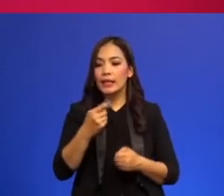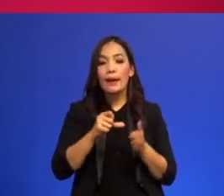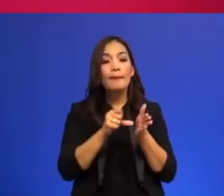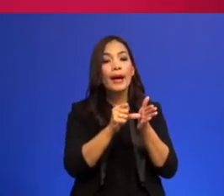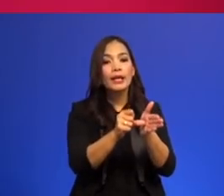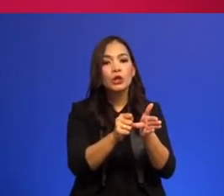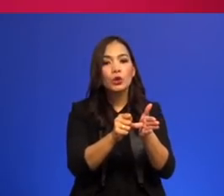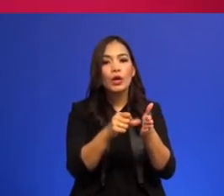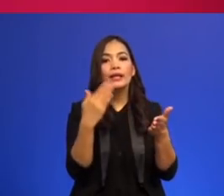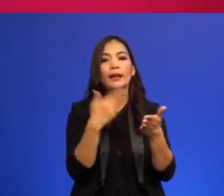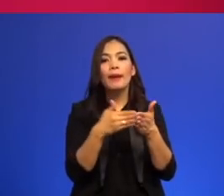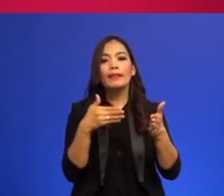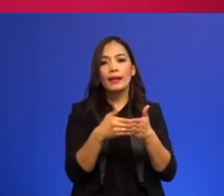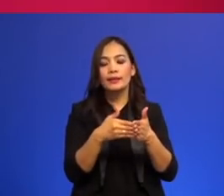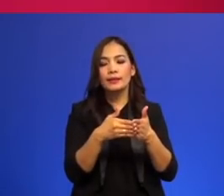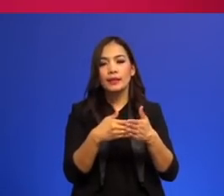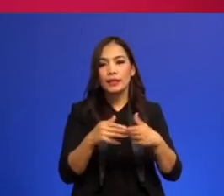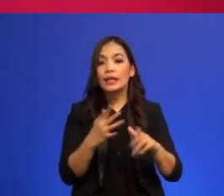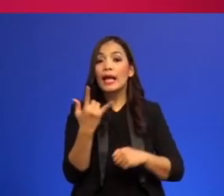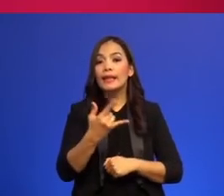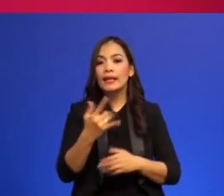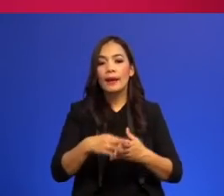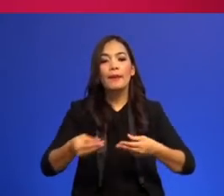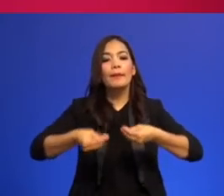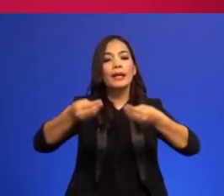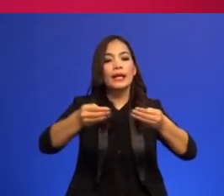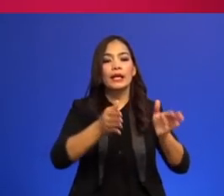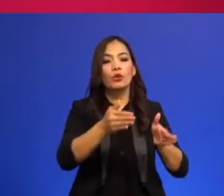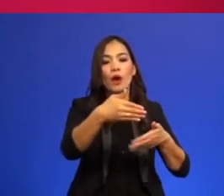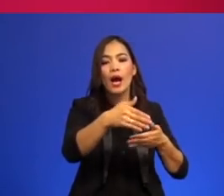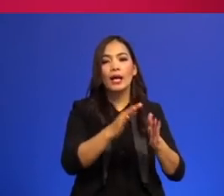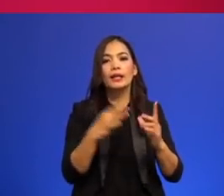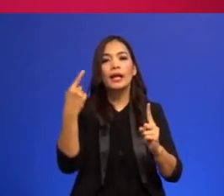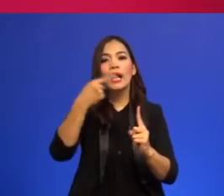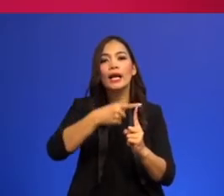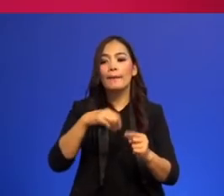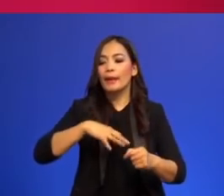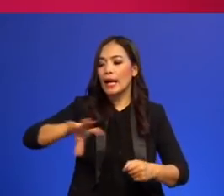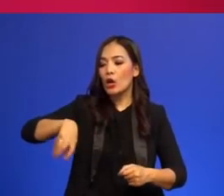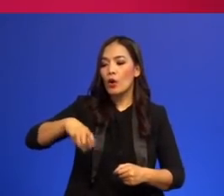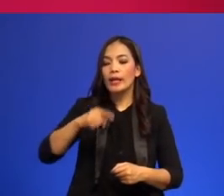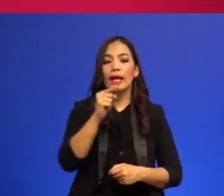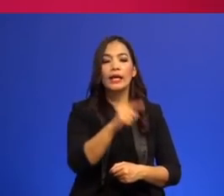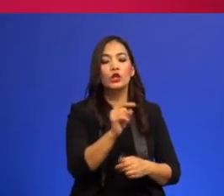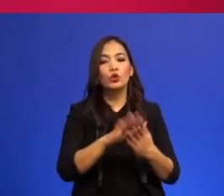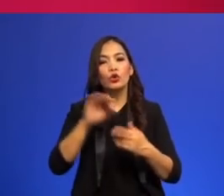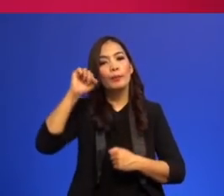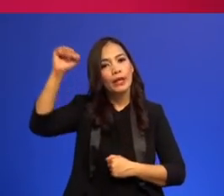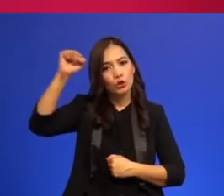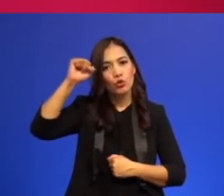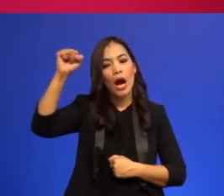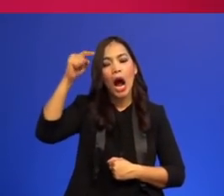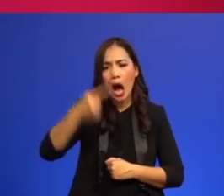membantu secara terbatas dan tetap memberi ruangan kepada keluarga itu untuk berjuang.